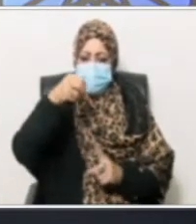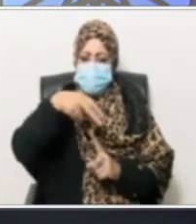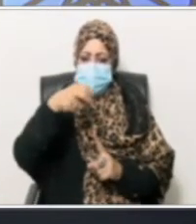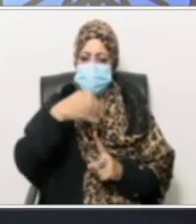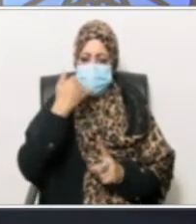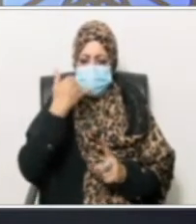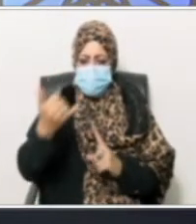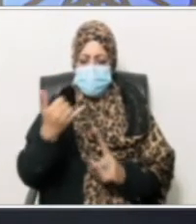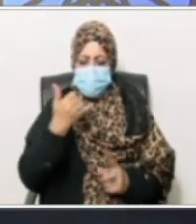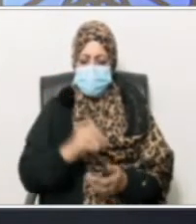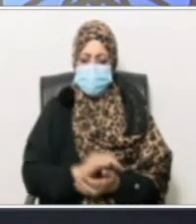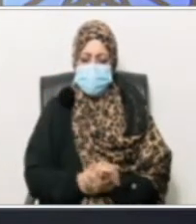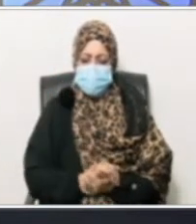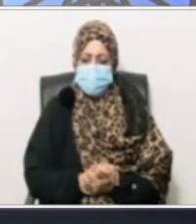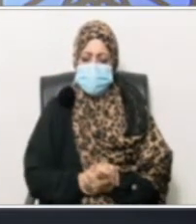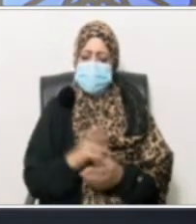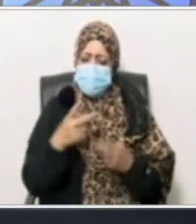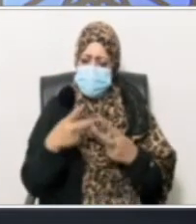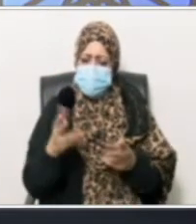ايوه تفضلي ام محمد.